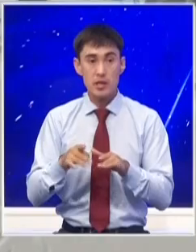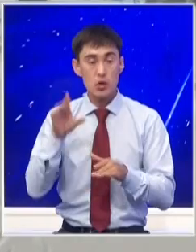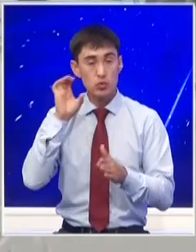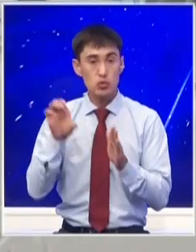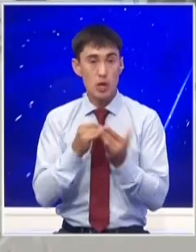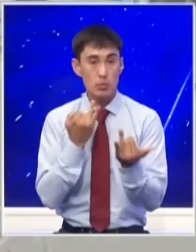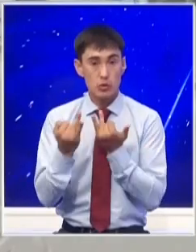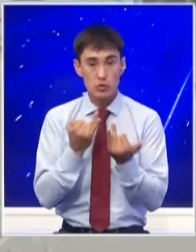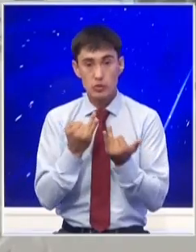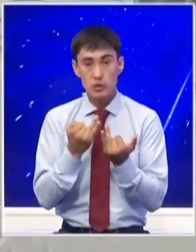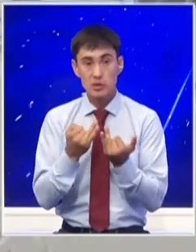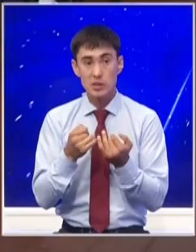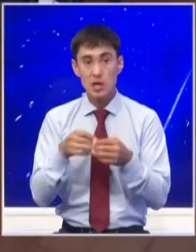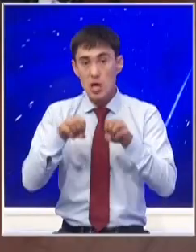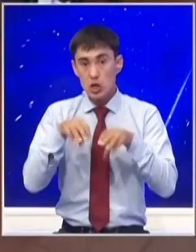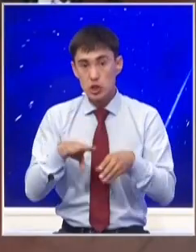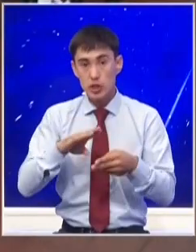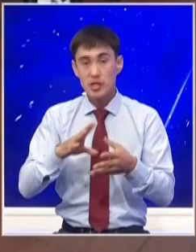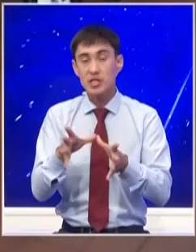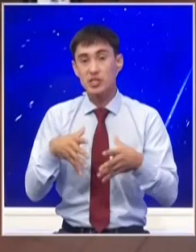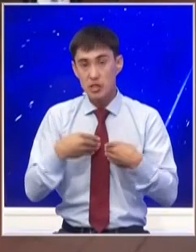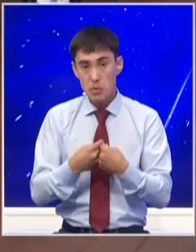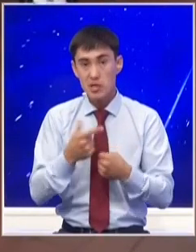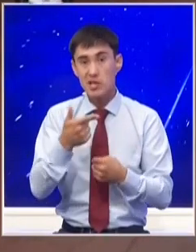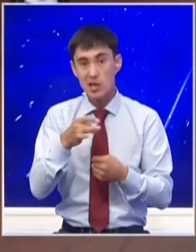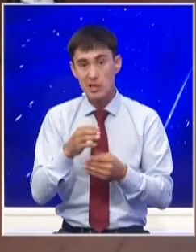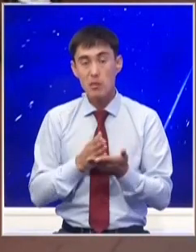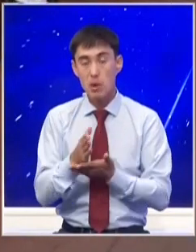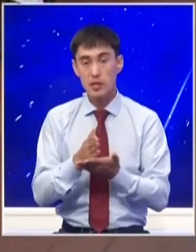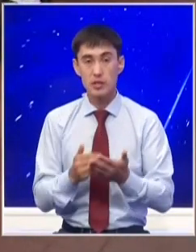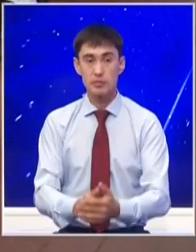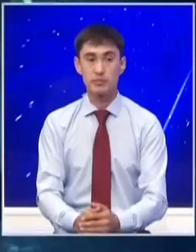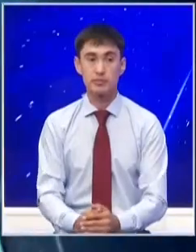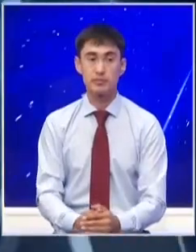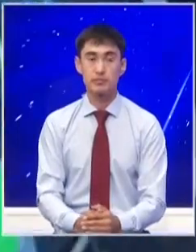слушатели обсудили пути рационального сочетания семейной и гендерной политики.